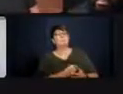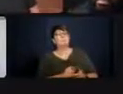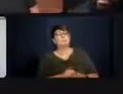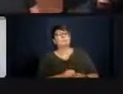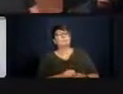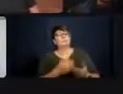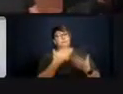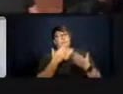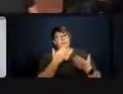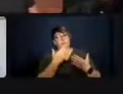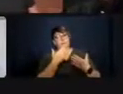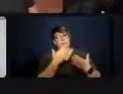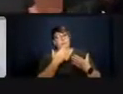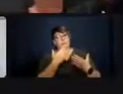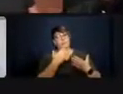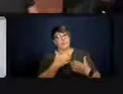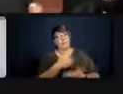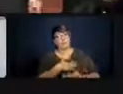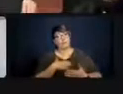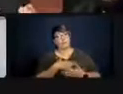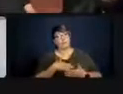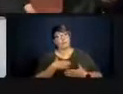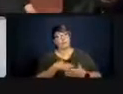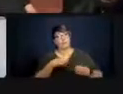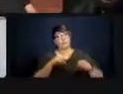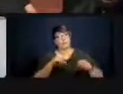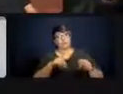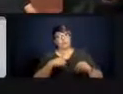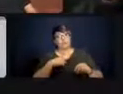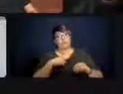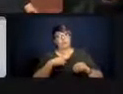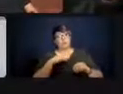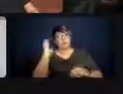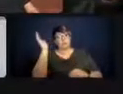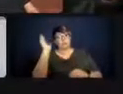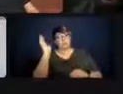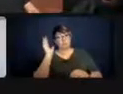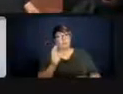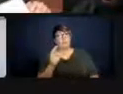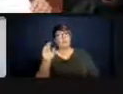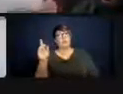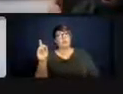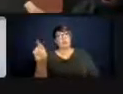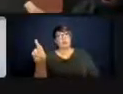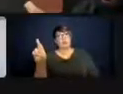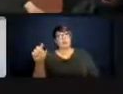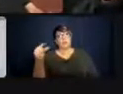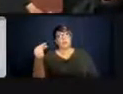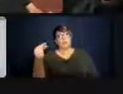Asante bodi ya elimu, nimefurahi sana kufika mbele yenu leo, na